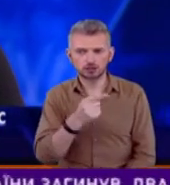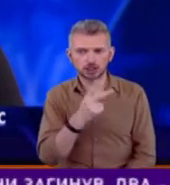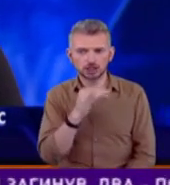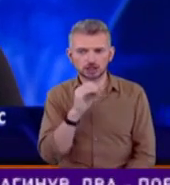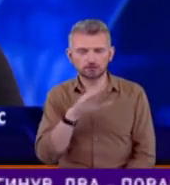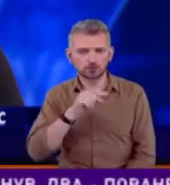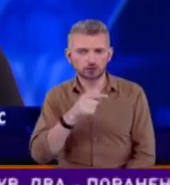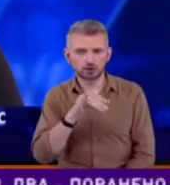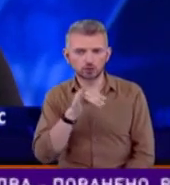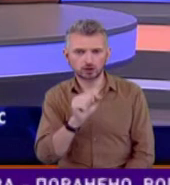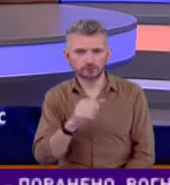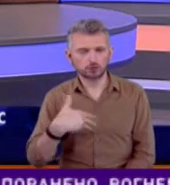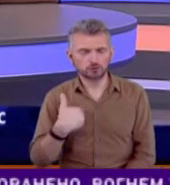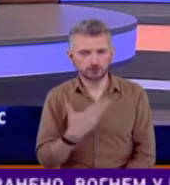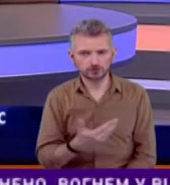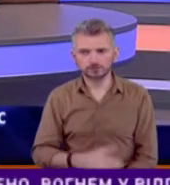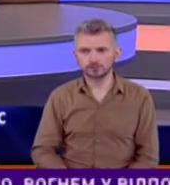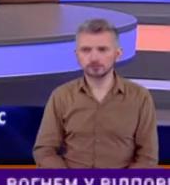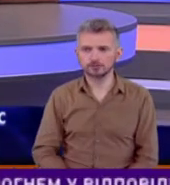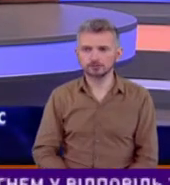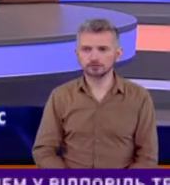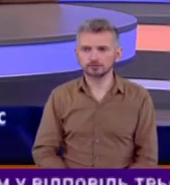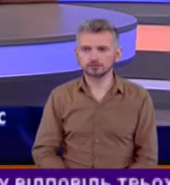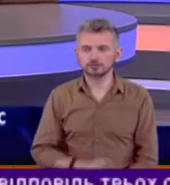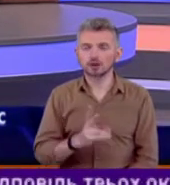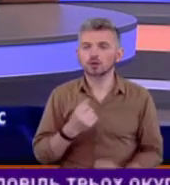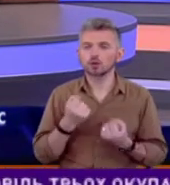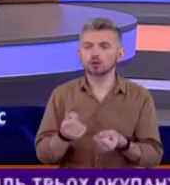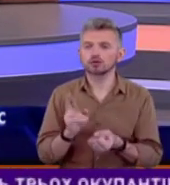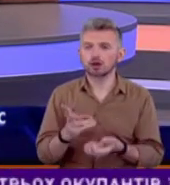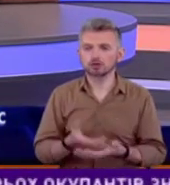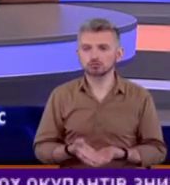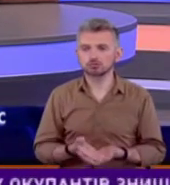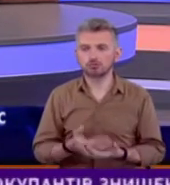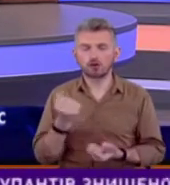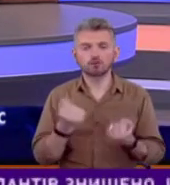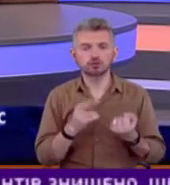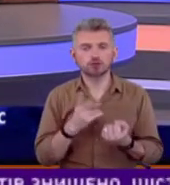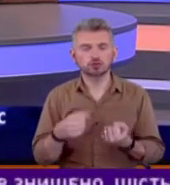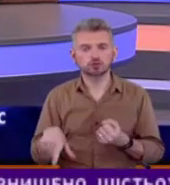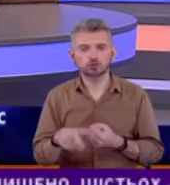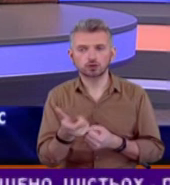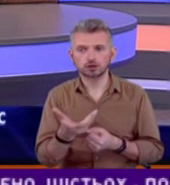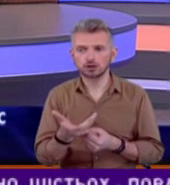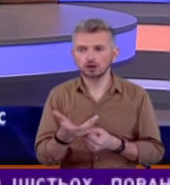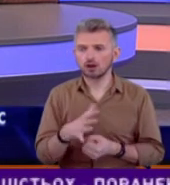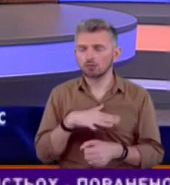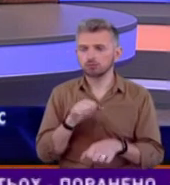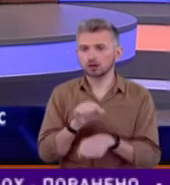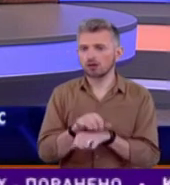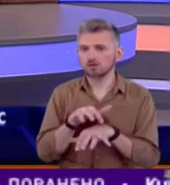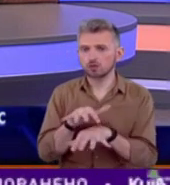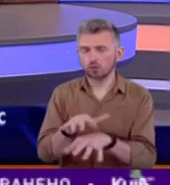Kyiv.ua. Добрий вечір. Добрий день. Як доїхали? Як водії на дорогах, Владислав? Были заторы, но